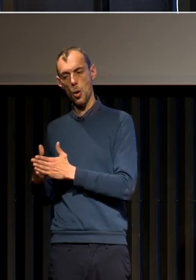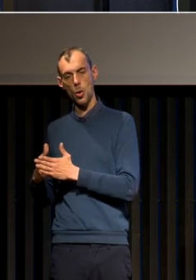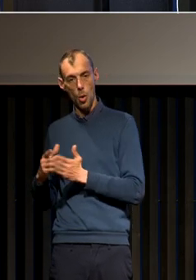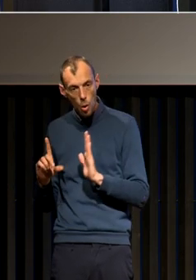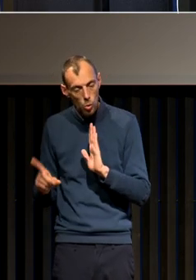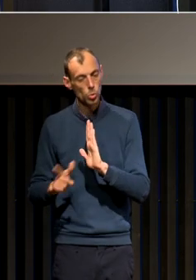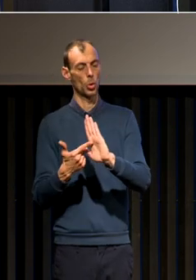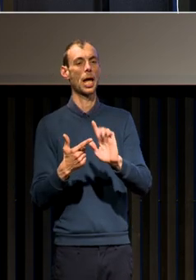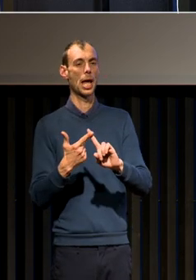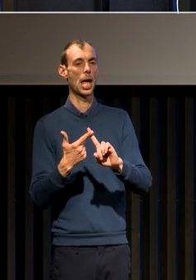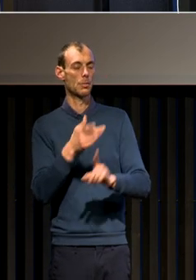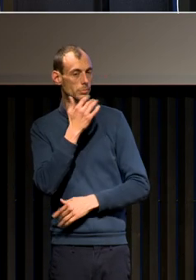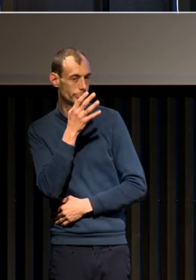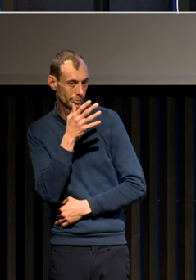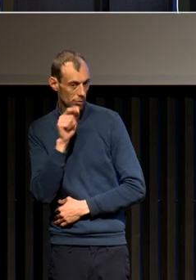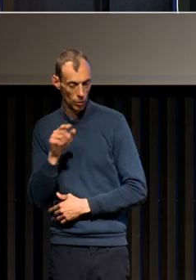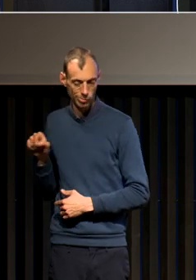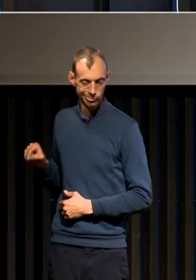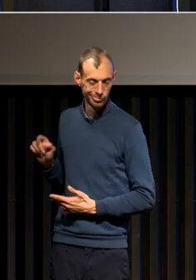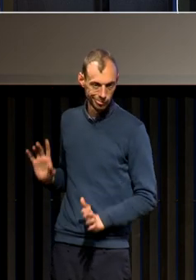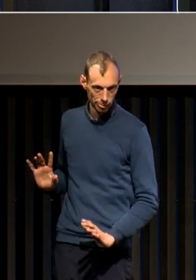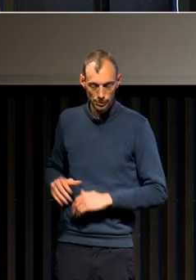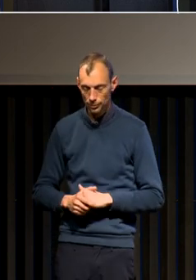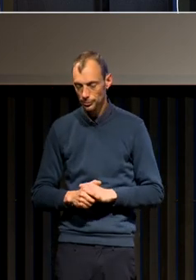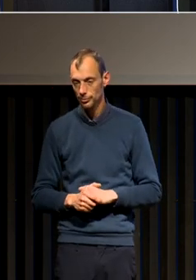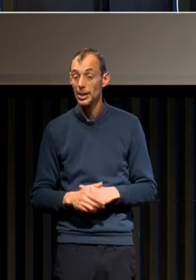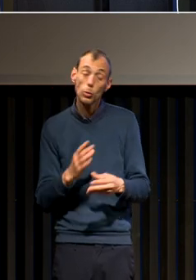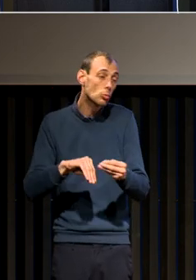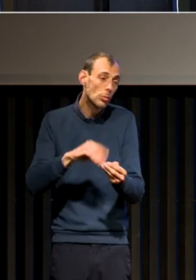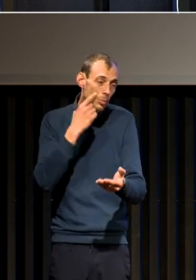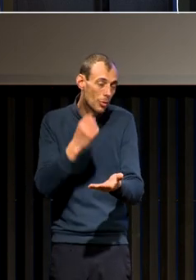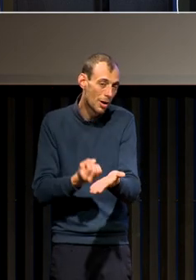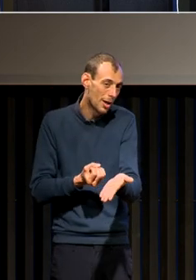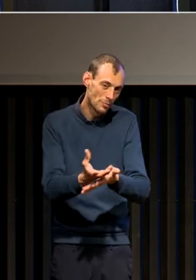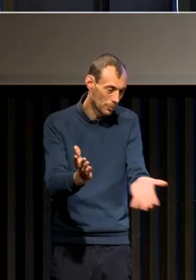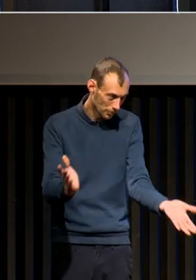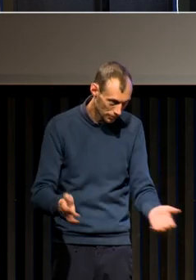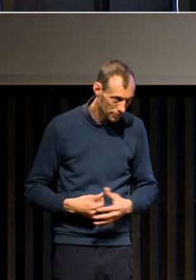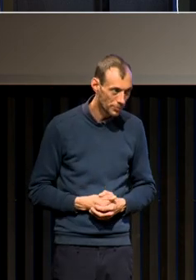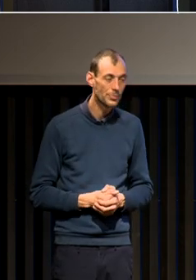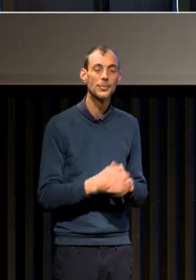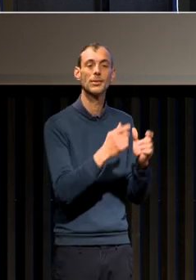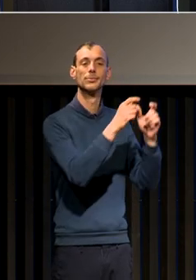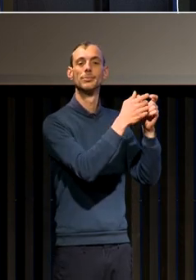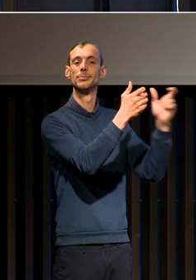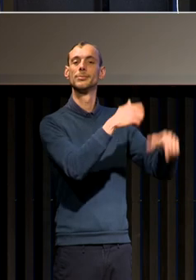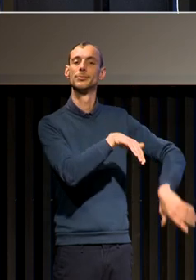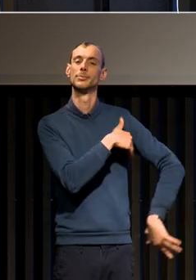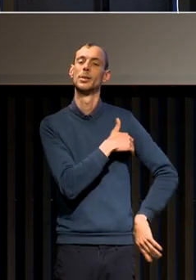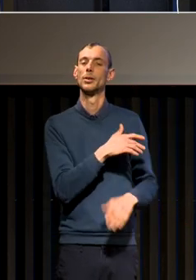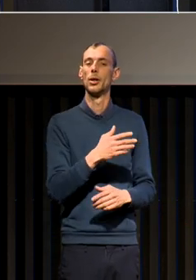Et enfin, juste pour votre information, il n'est pas seul l'Agence de la biomédecine autorise le